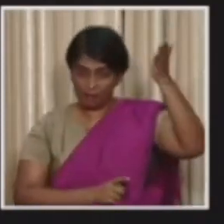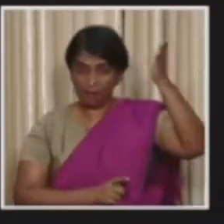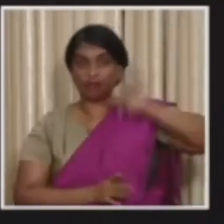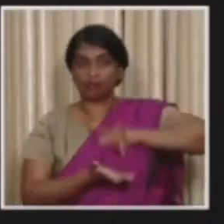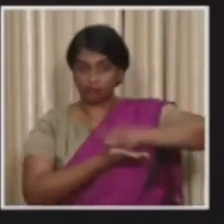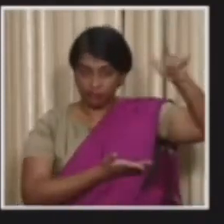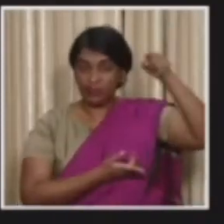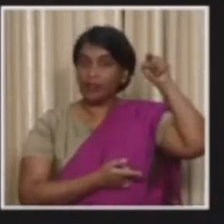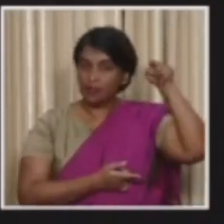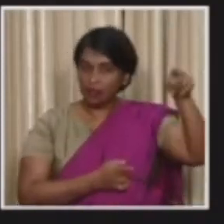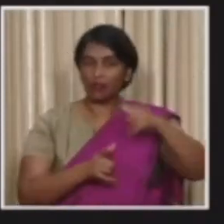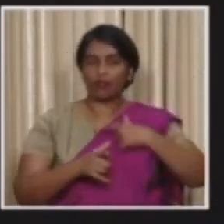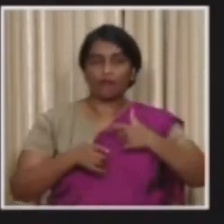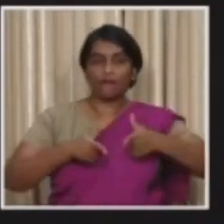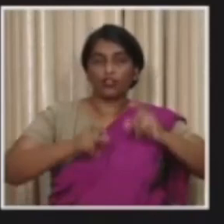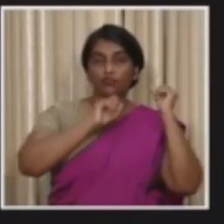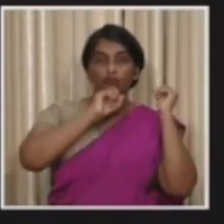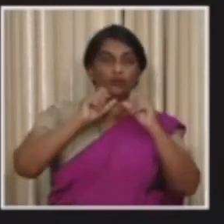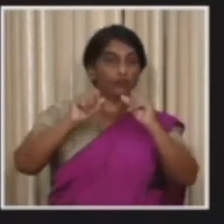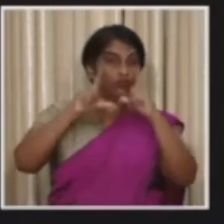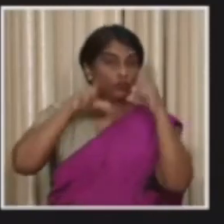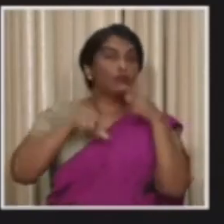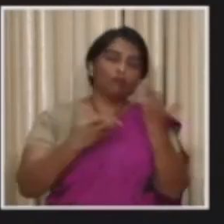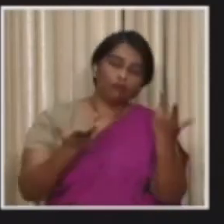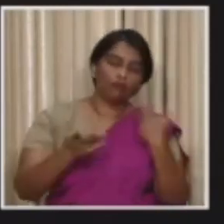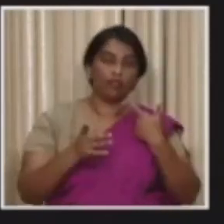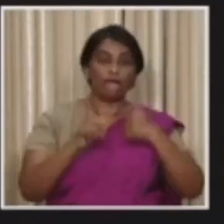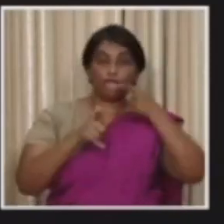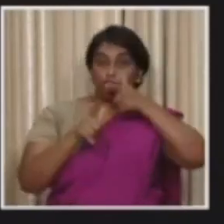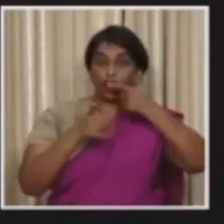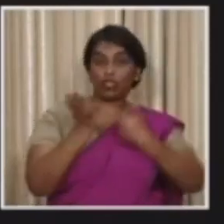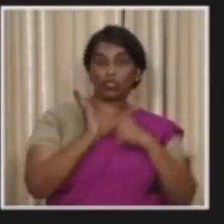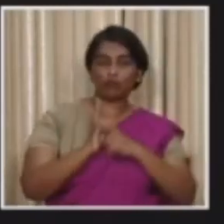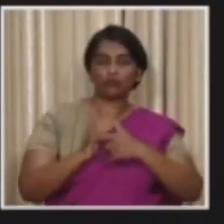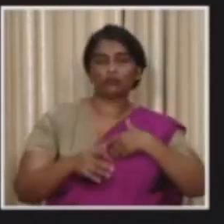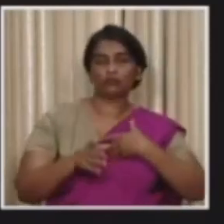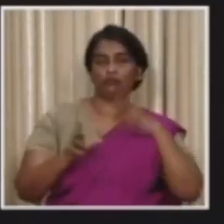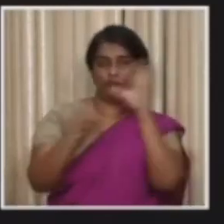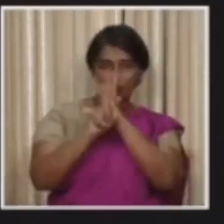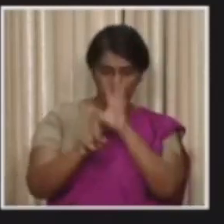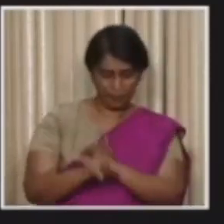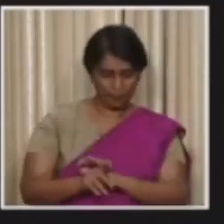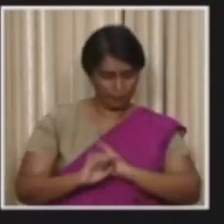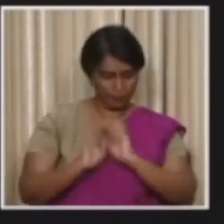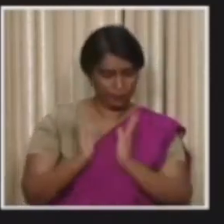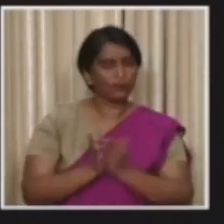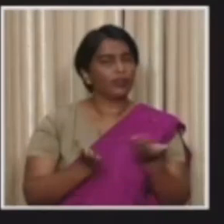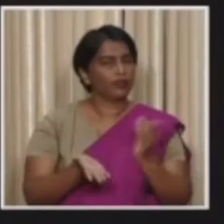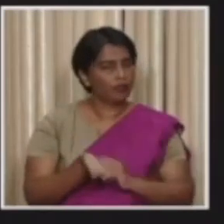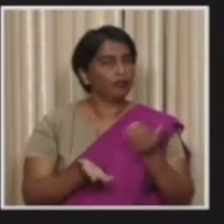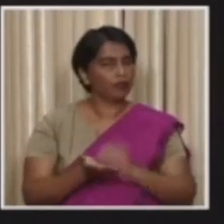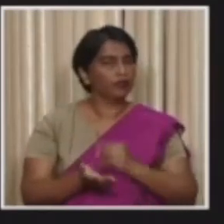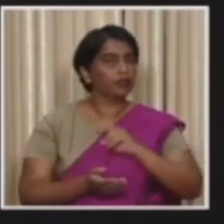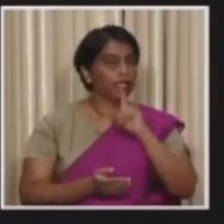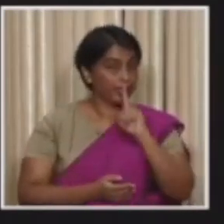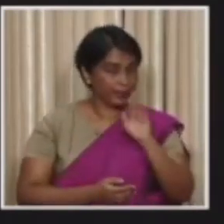ඔවුන්ට වීඩියෝ තාක්ෂණය මගින් සාක්ෂි ලබා දීමේ හැකියාව. මේ සියල්ල ඇතුළතින් අපිට දිගින් දිගටම කියපු එක